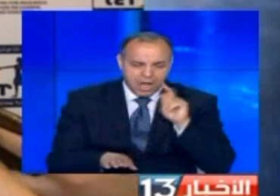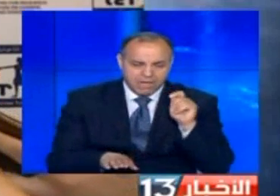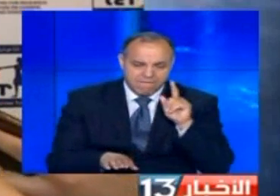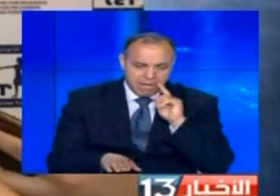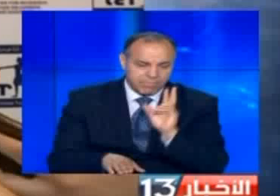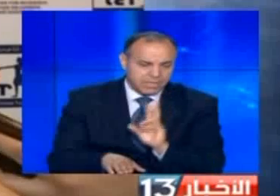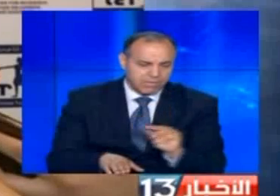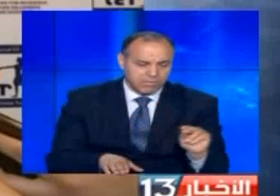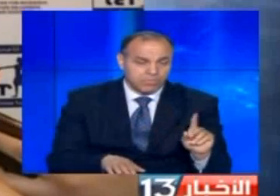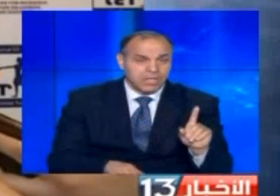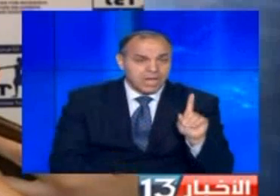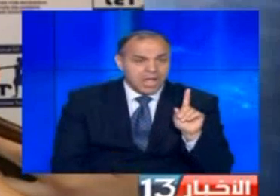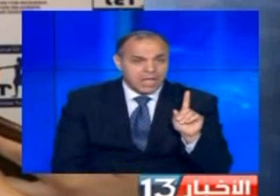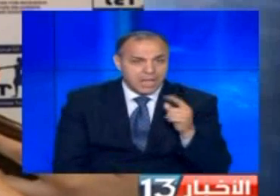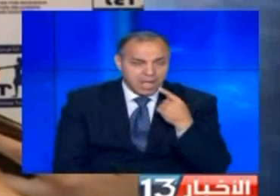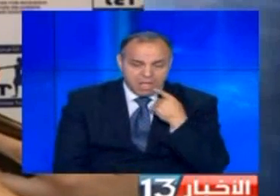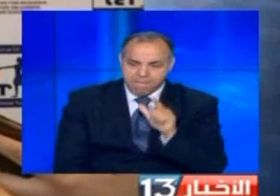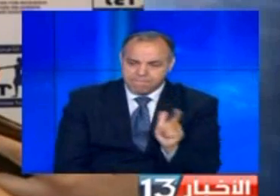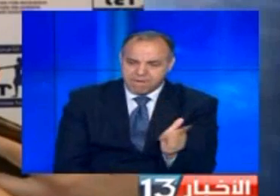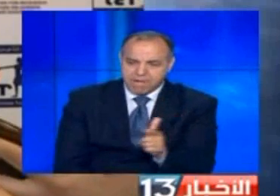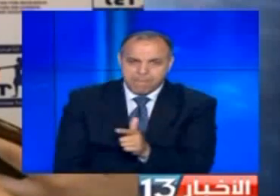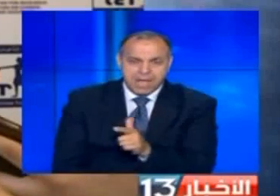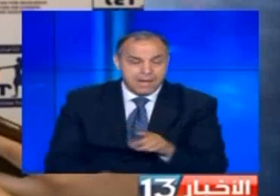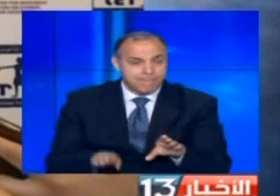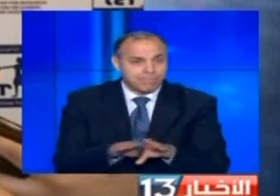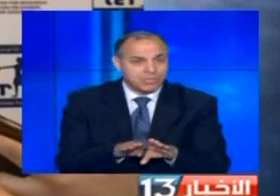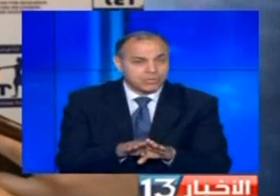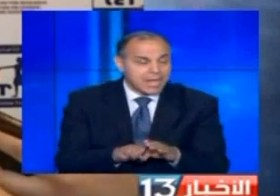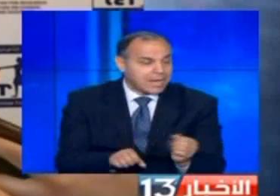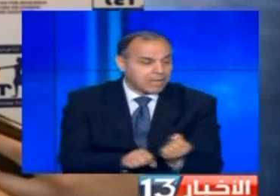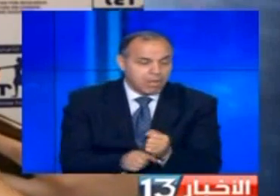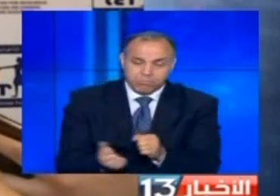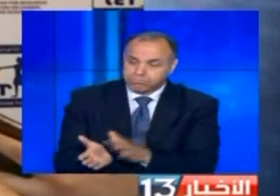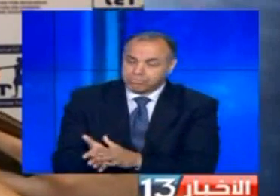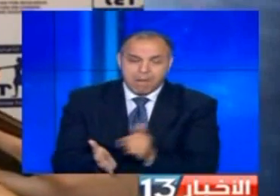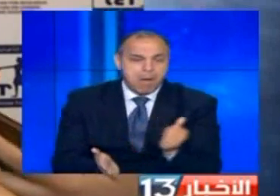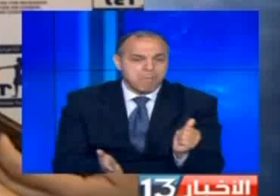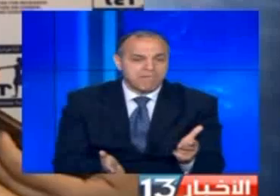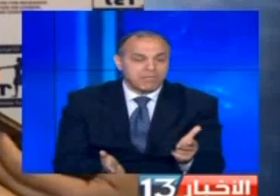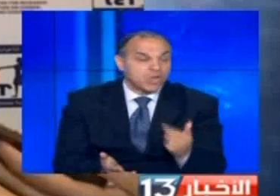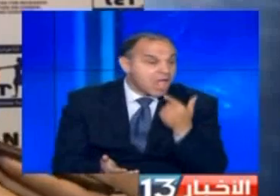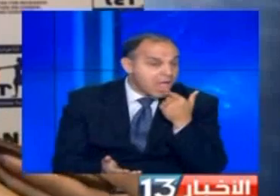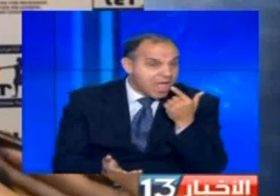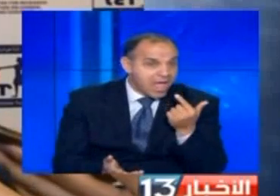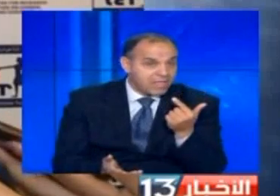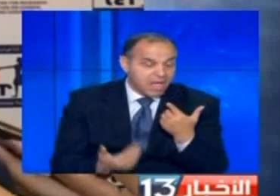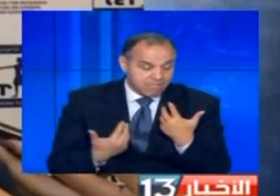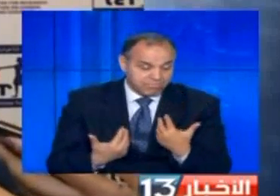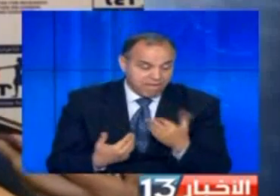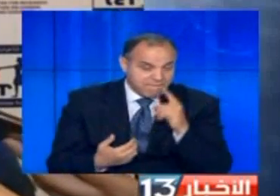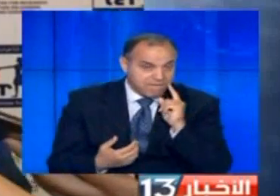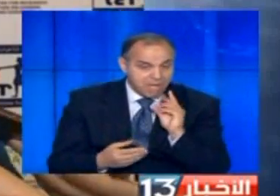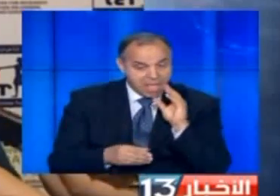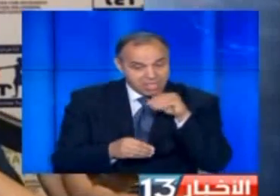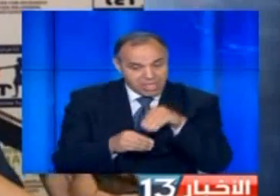والنساء لكننا لا نجد على مستوى الممارسه ما يشير الى اننا فعلا